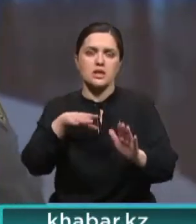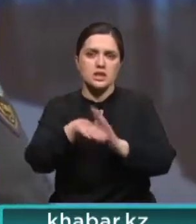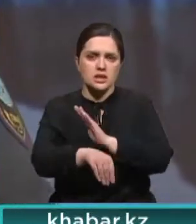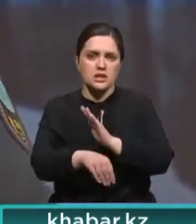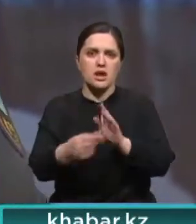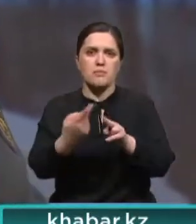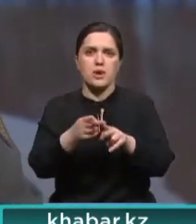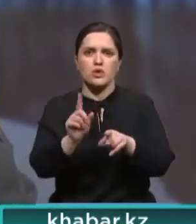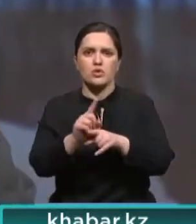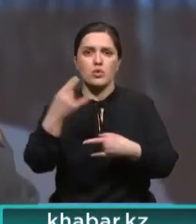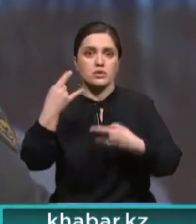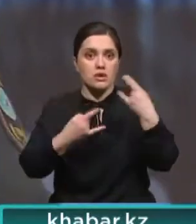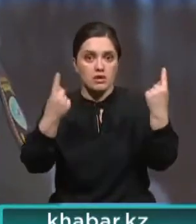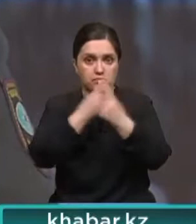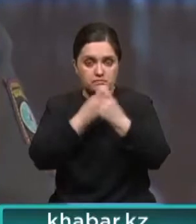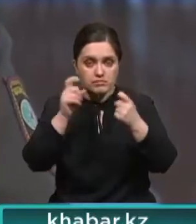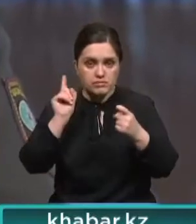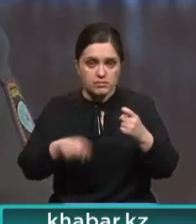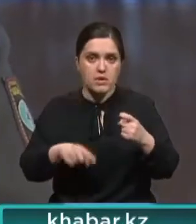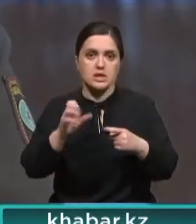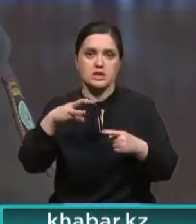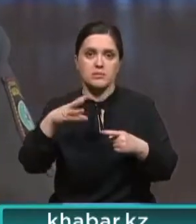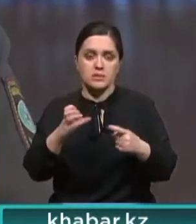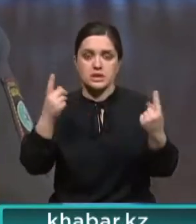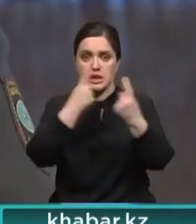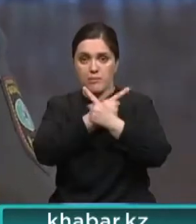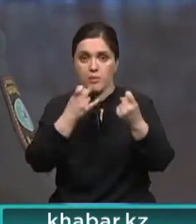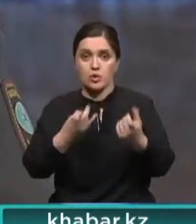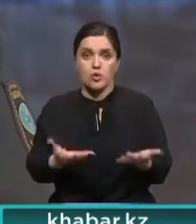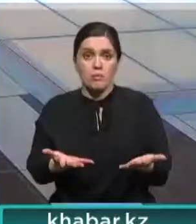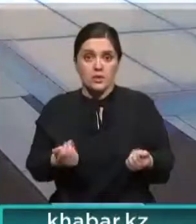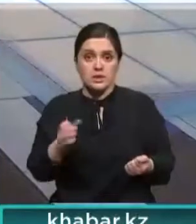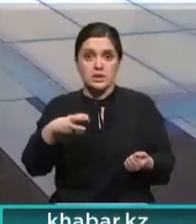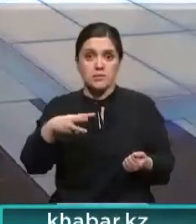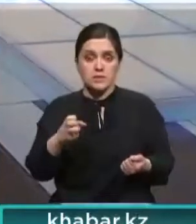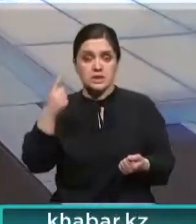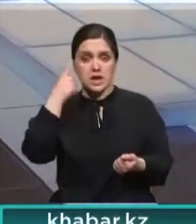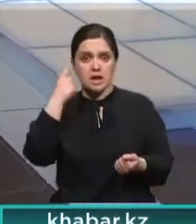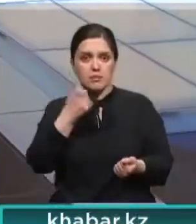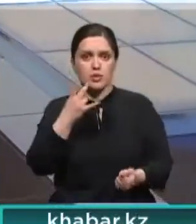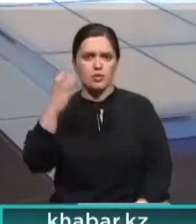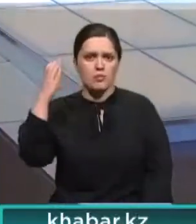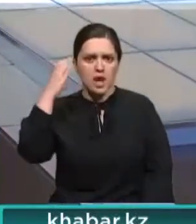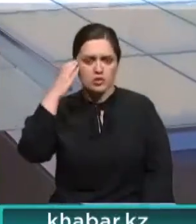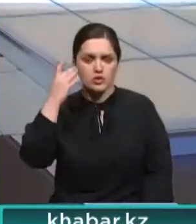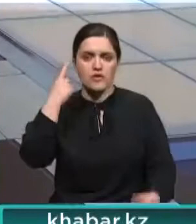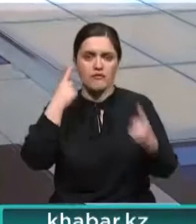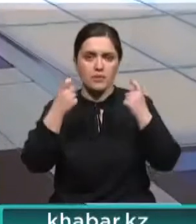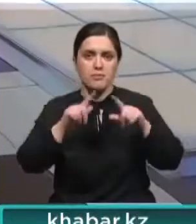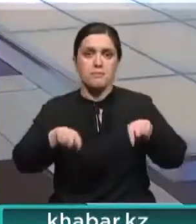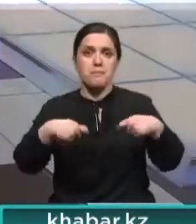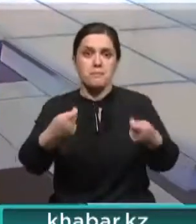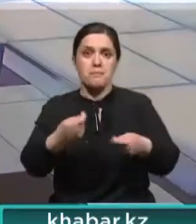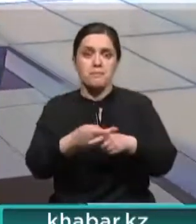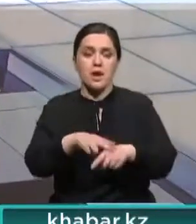перехват телерадиоканалов, а также смс-сообщения. Ну, получив смс-сообщение, необходимо будет прослушать ту информацию, которая передается